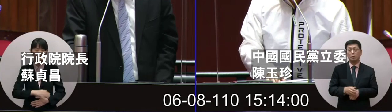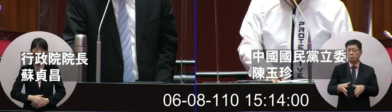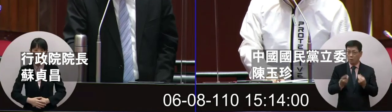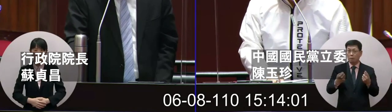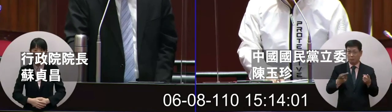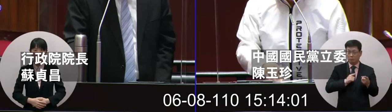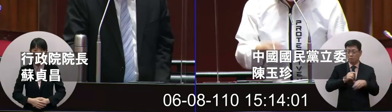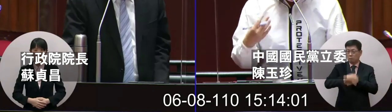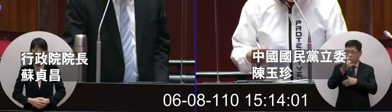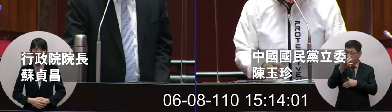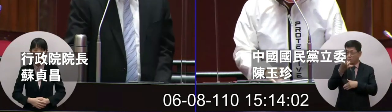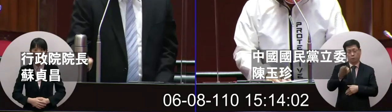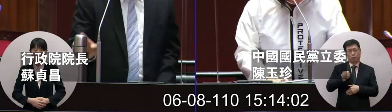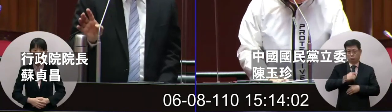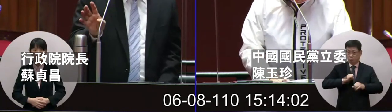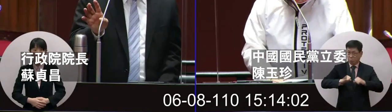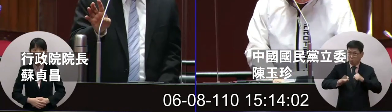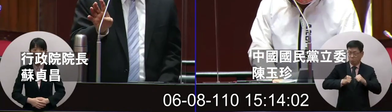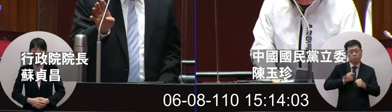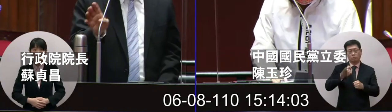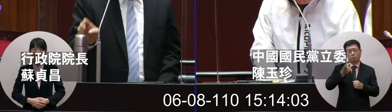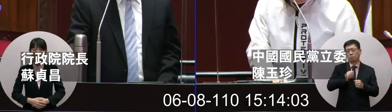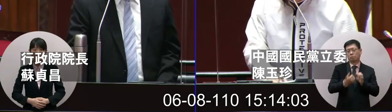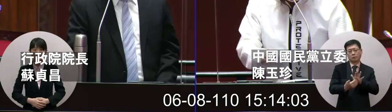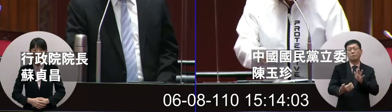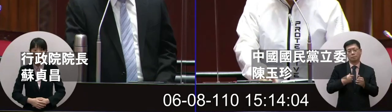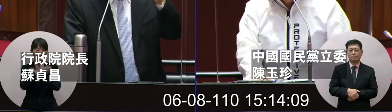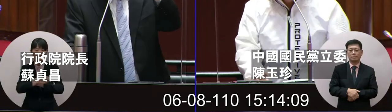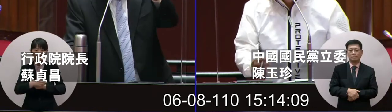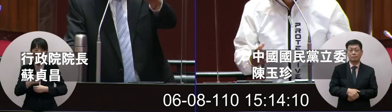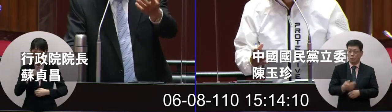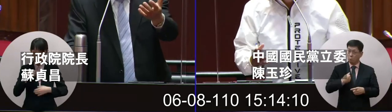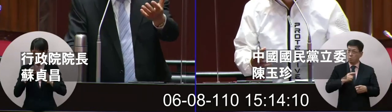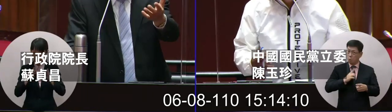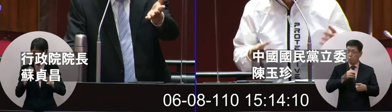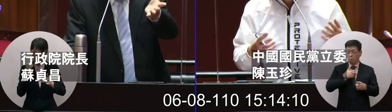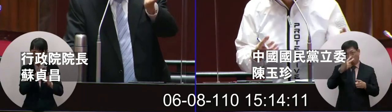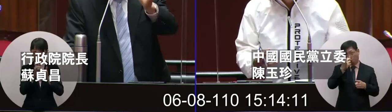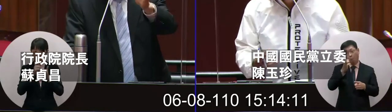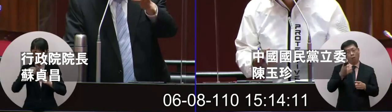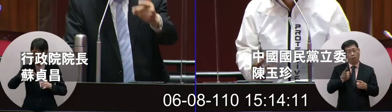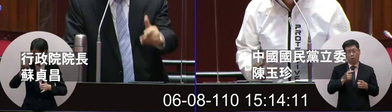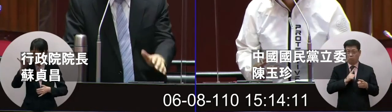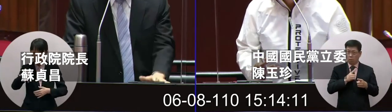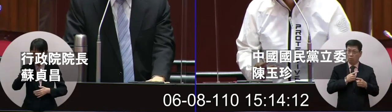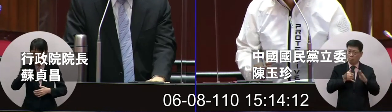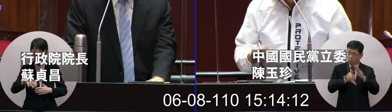要，即使你救不了，我们要自救也是不愿意的哈。好，没关系，我们有方便的方法，比较